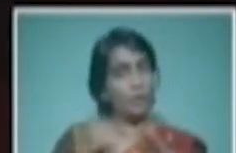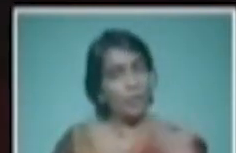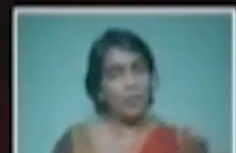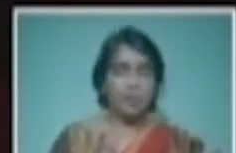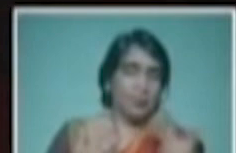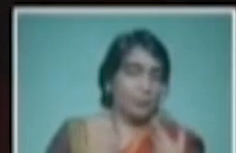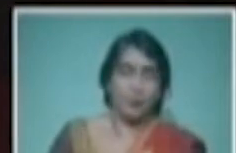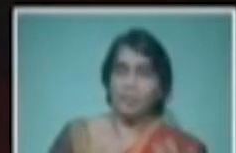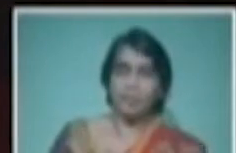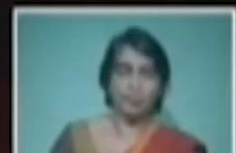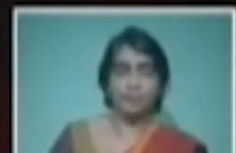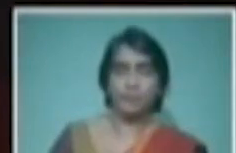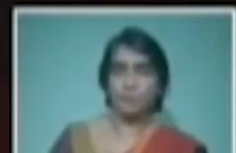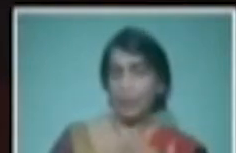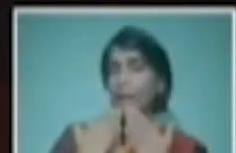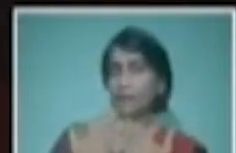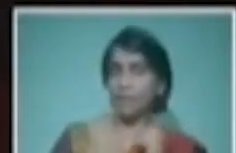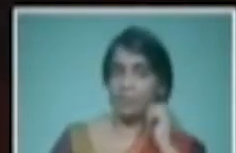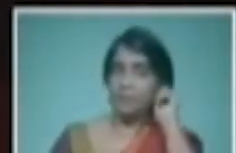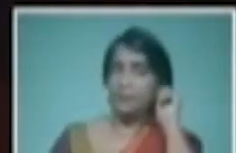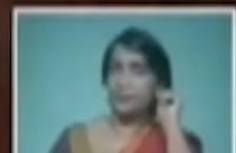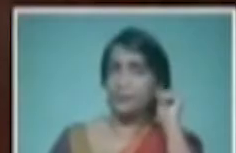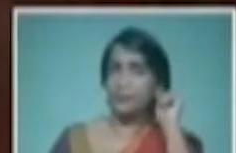මට ගැටලුවක් ස්තුතියි